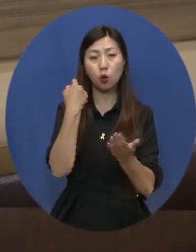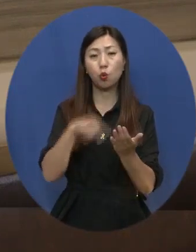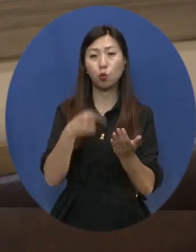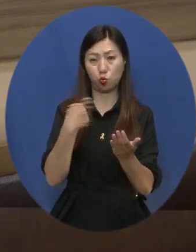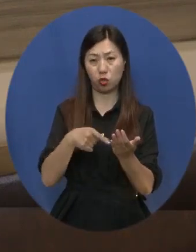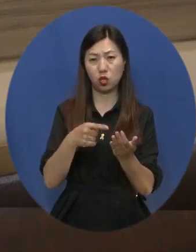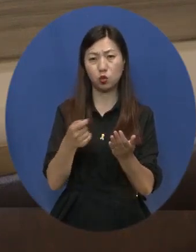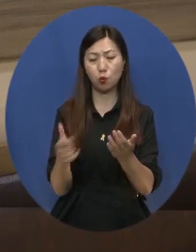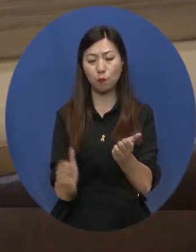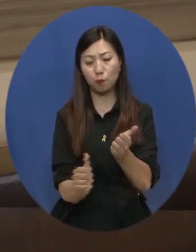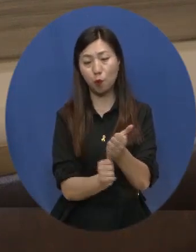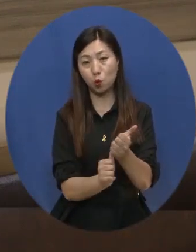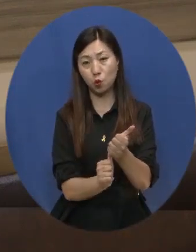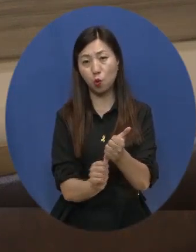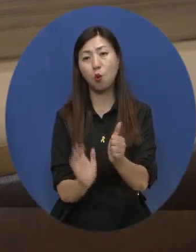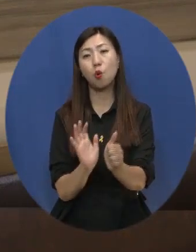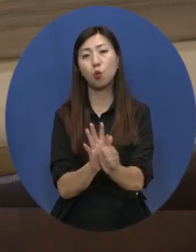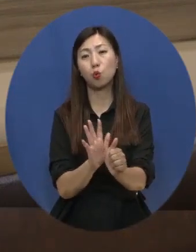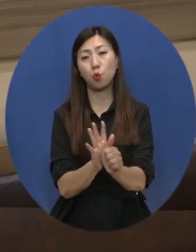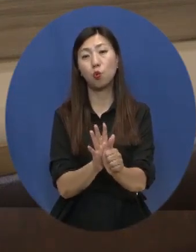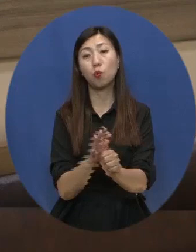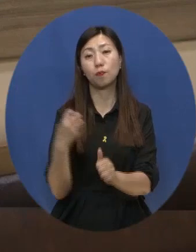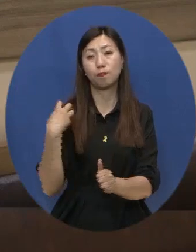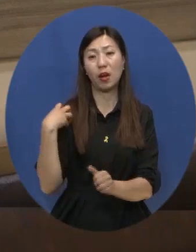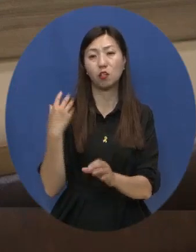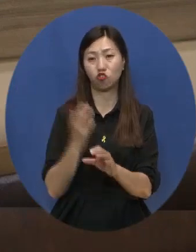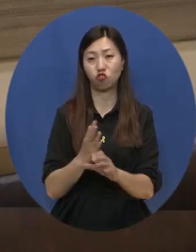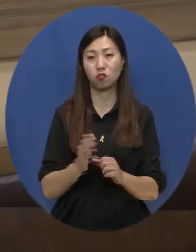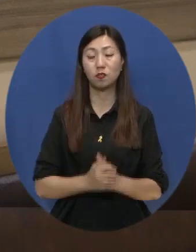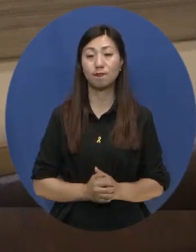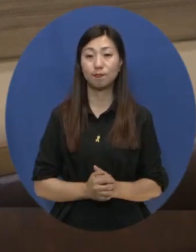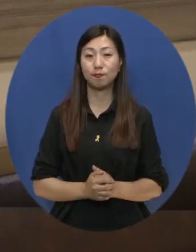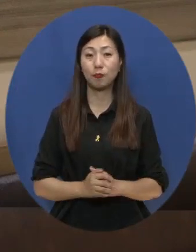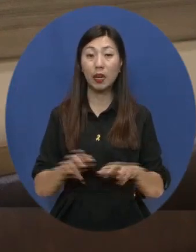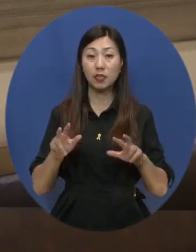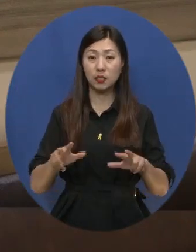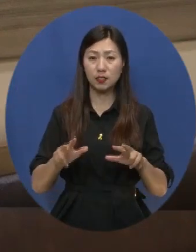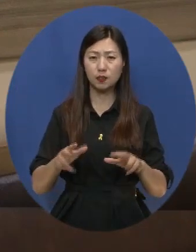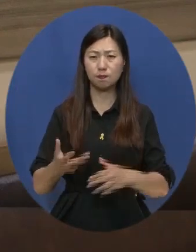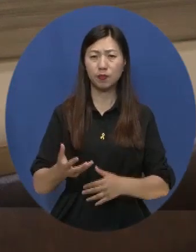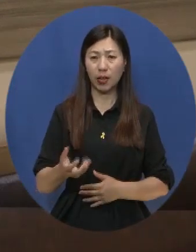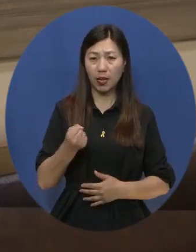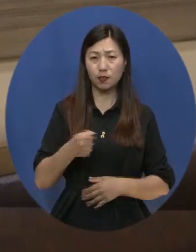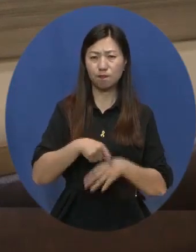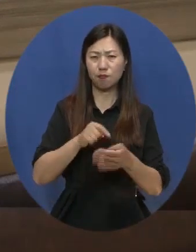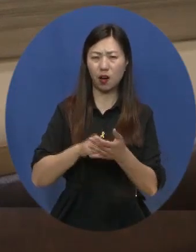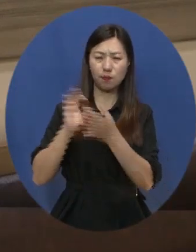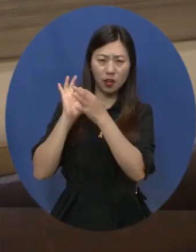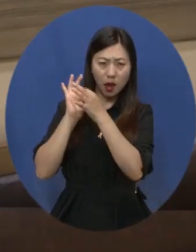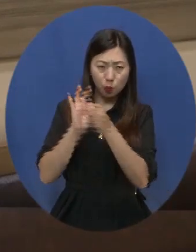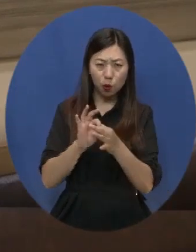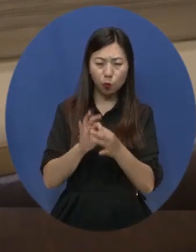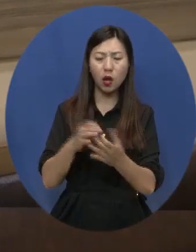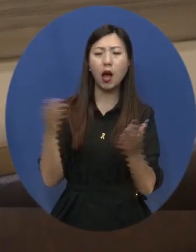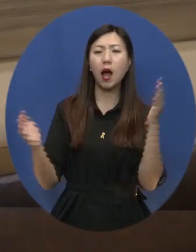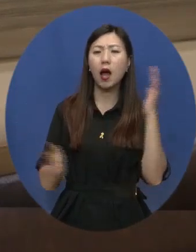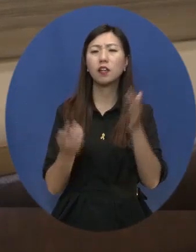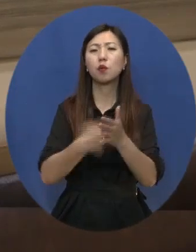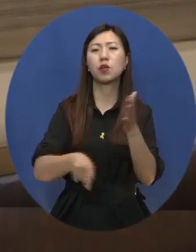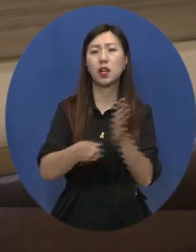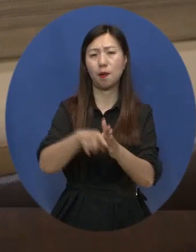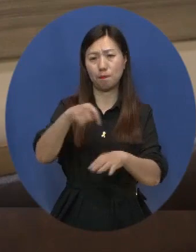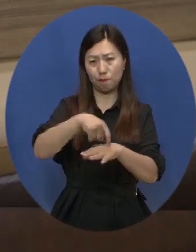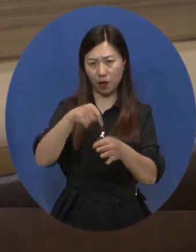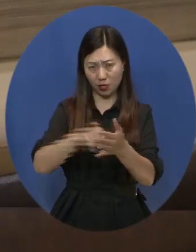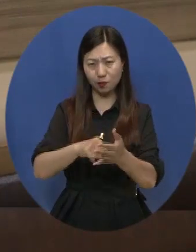좀 맡아서 도와드리고 있습니다. 항상 지금 갖고 계신 그 마음 변치 않고 학생들 위하는 마음 늘